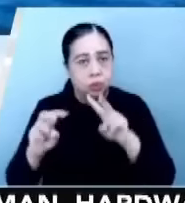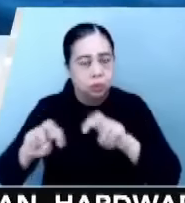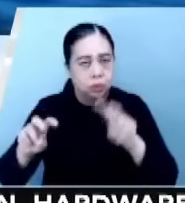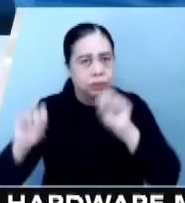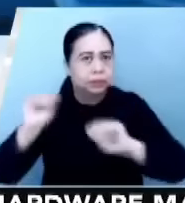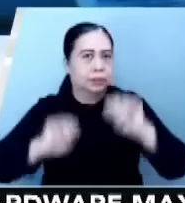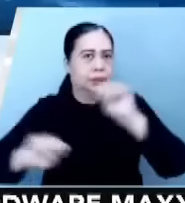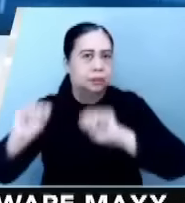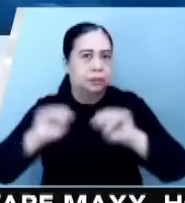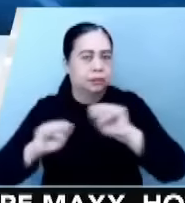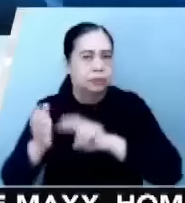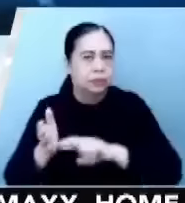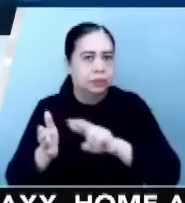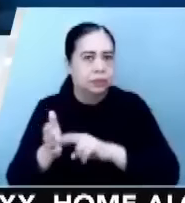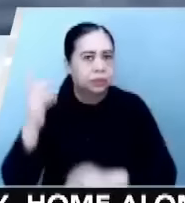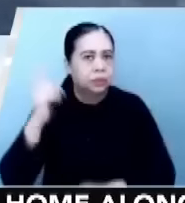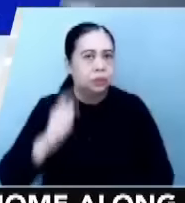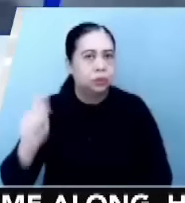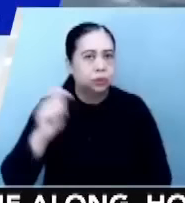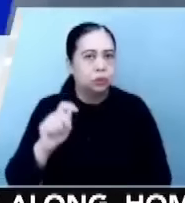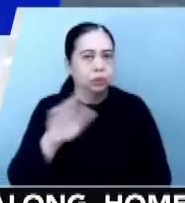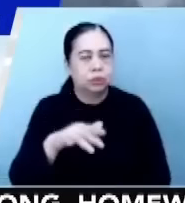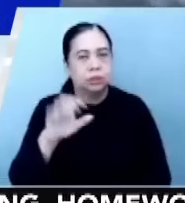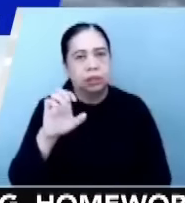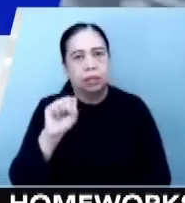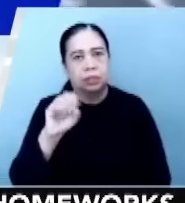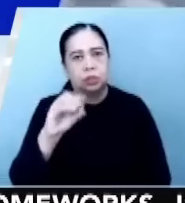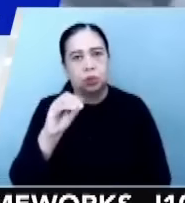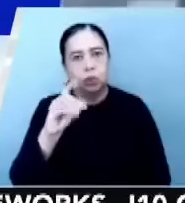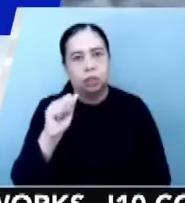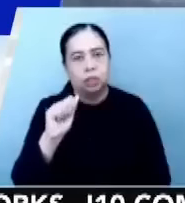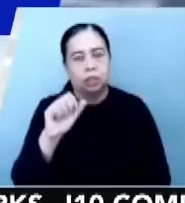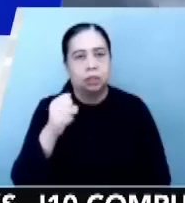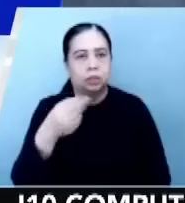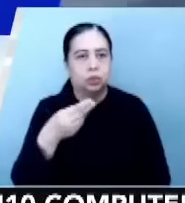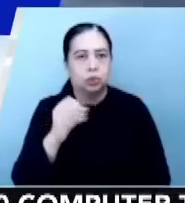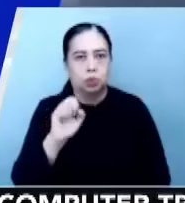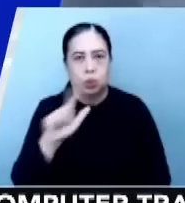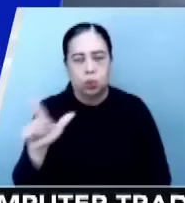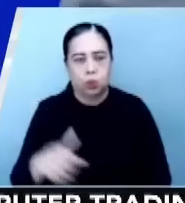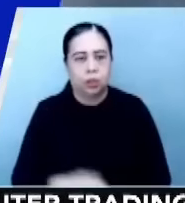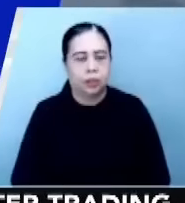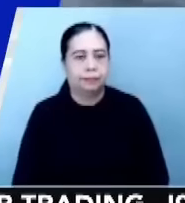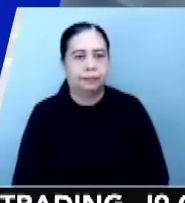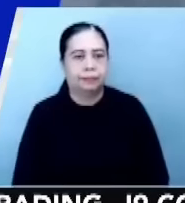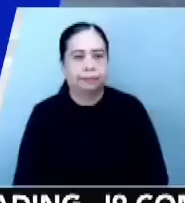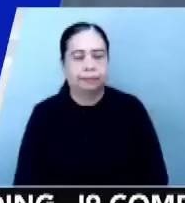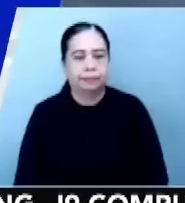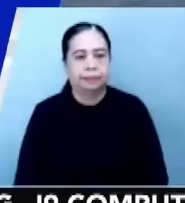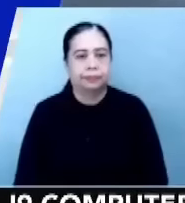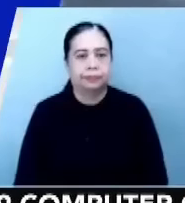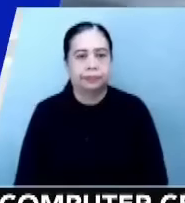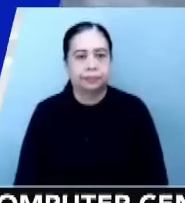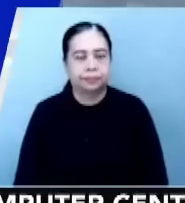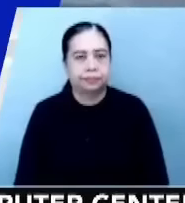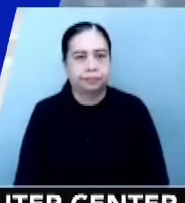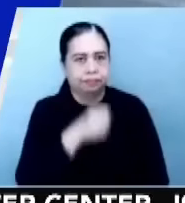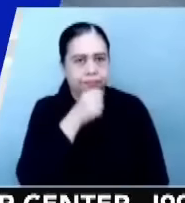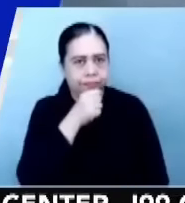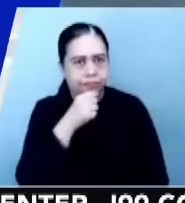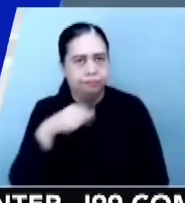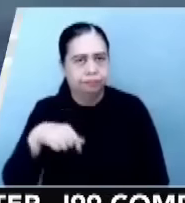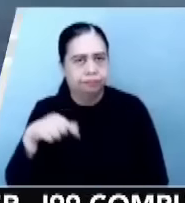research noong Martes sa Escoda Shoal. China Coast Guard, China Coast Guard, this is Philippine Coast Guard. We are conducting marine scientific research